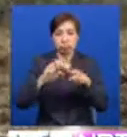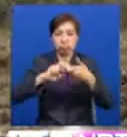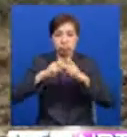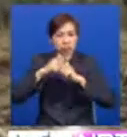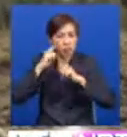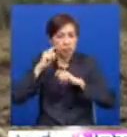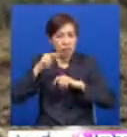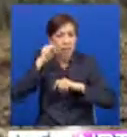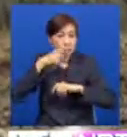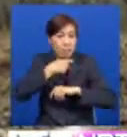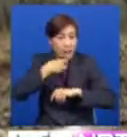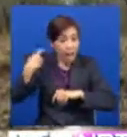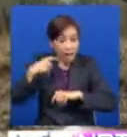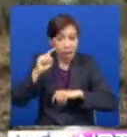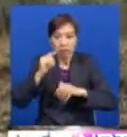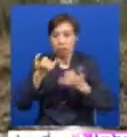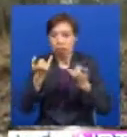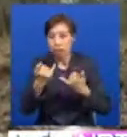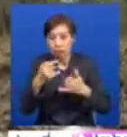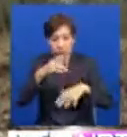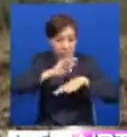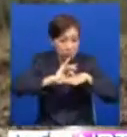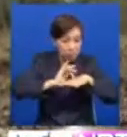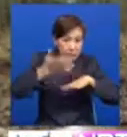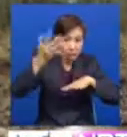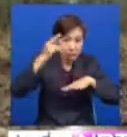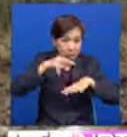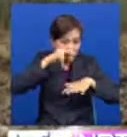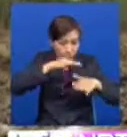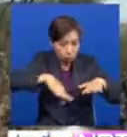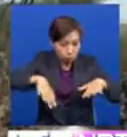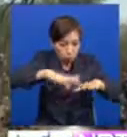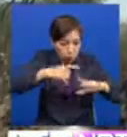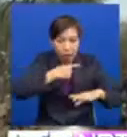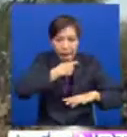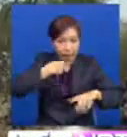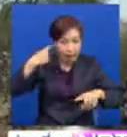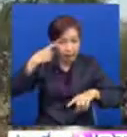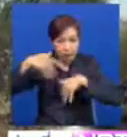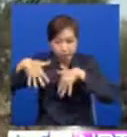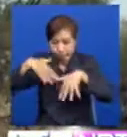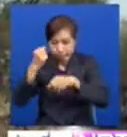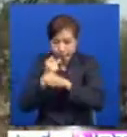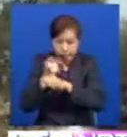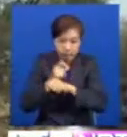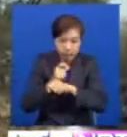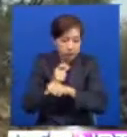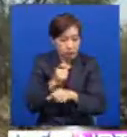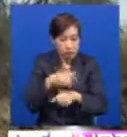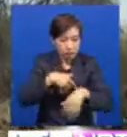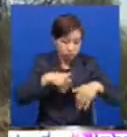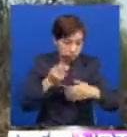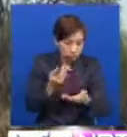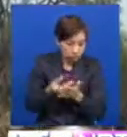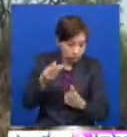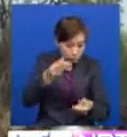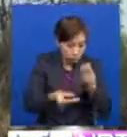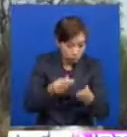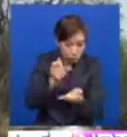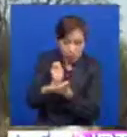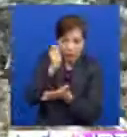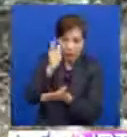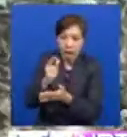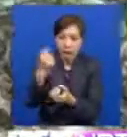ส่งผลให้แหล่งน้ำตามธรรมชาติแห้งคอชาวบ้านตำบลสำราญอำเภอเมืองต้องลงทุนจ้างรถแบคโฮไปช่วยขุดสระ